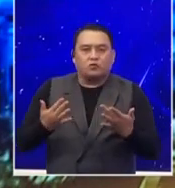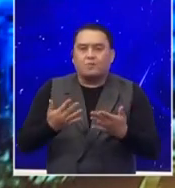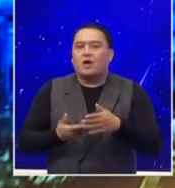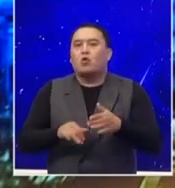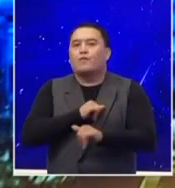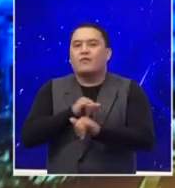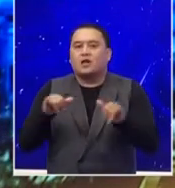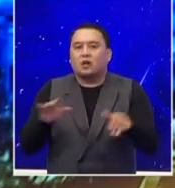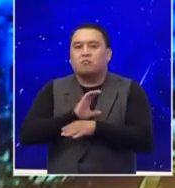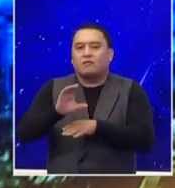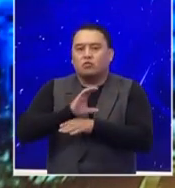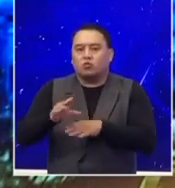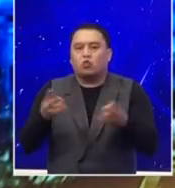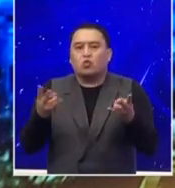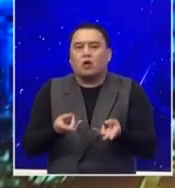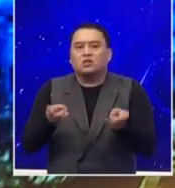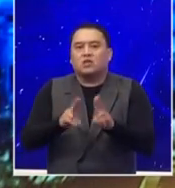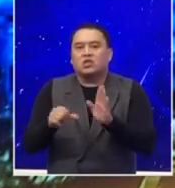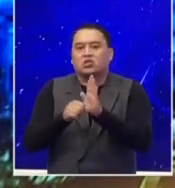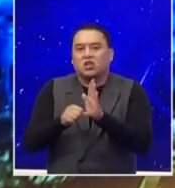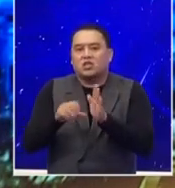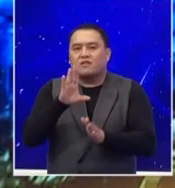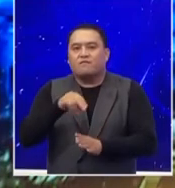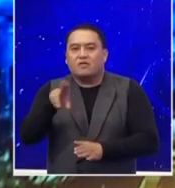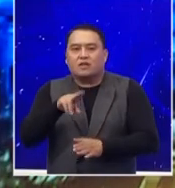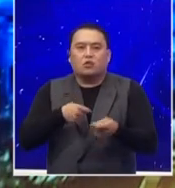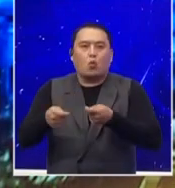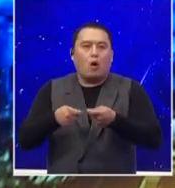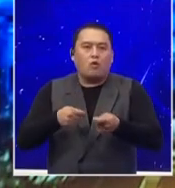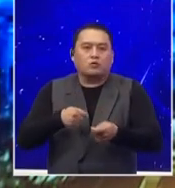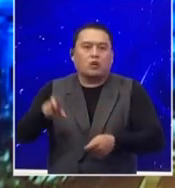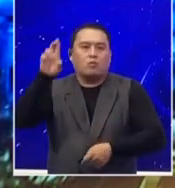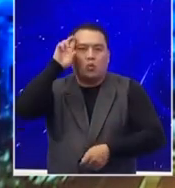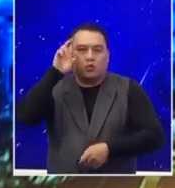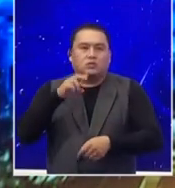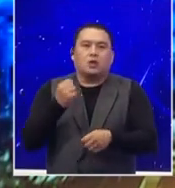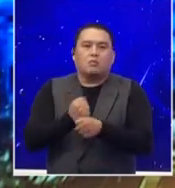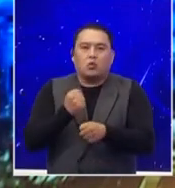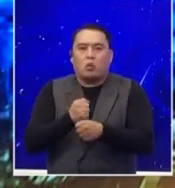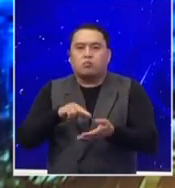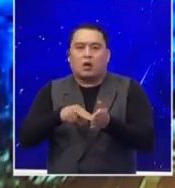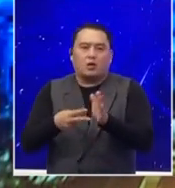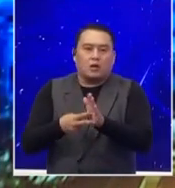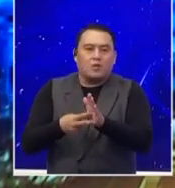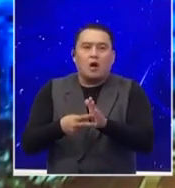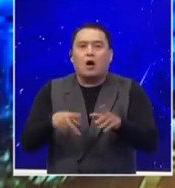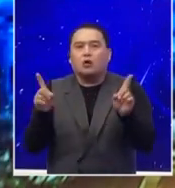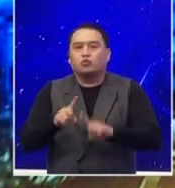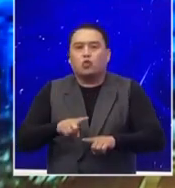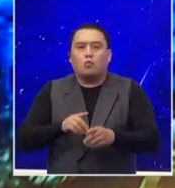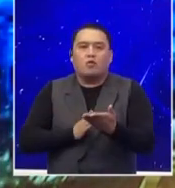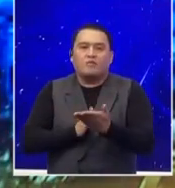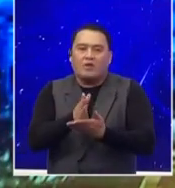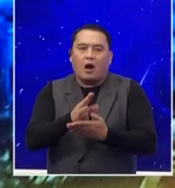Для увеличения производства по оставшимся 6 видам правительством страны будет разработан комплексный план. Особую